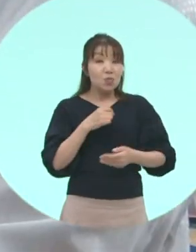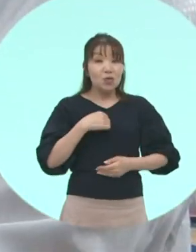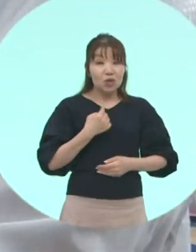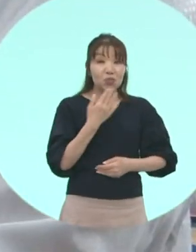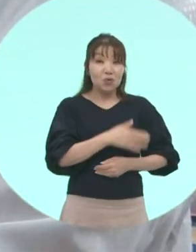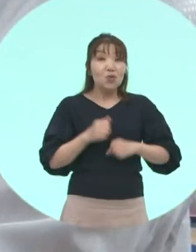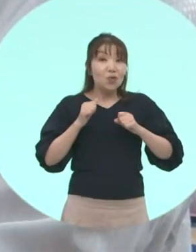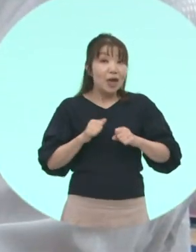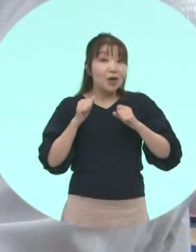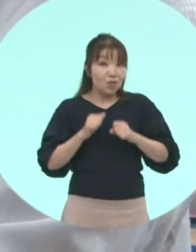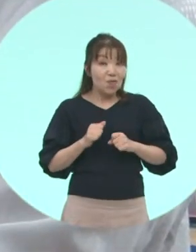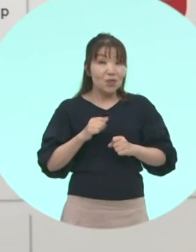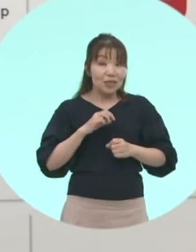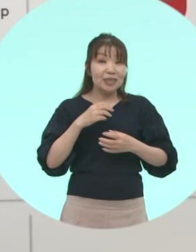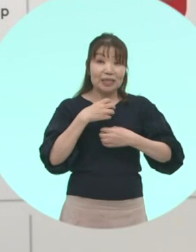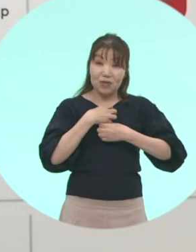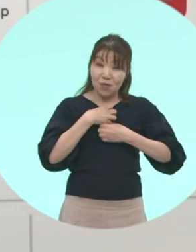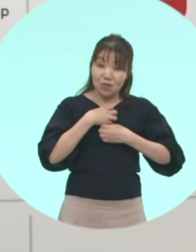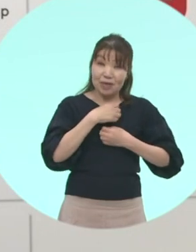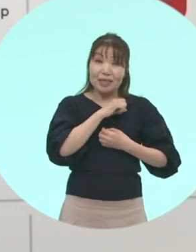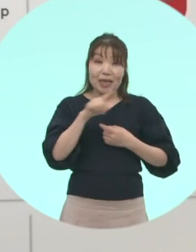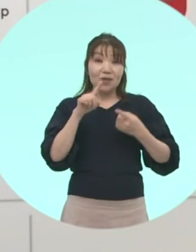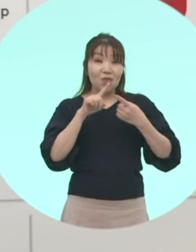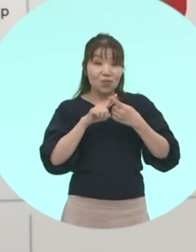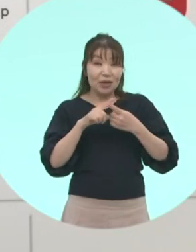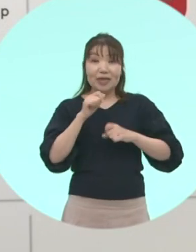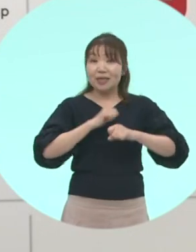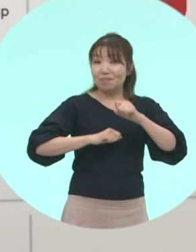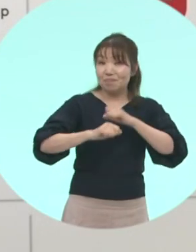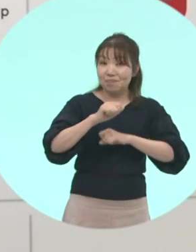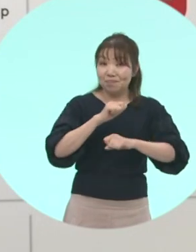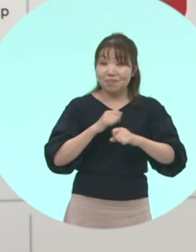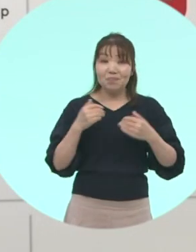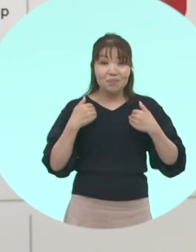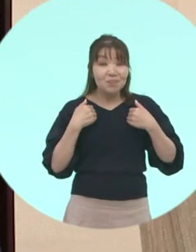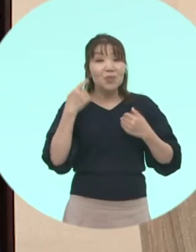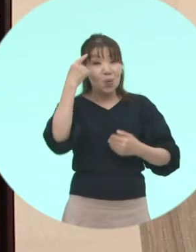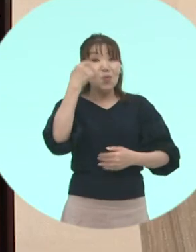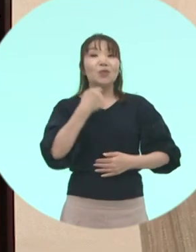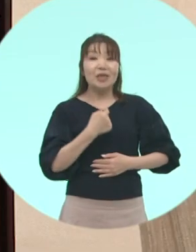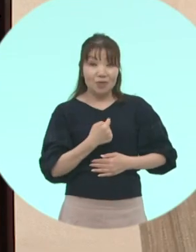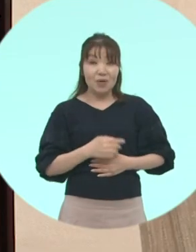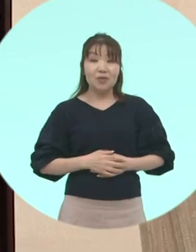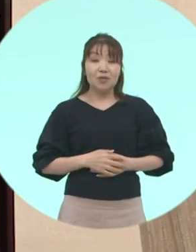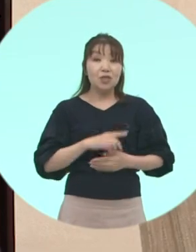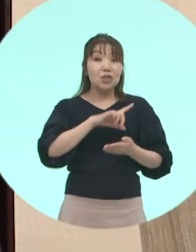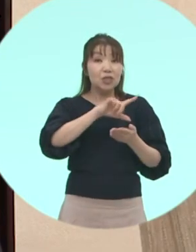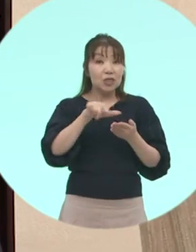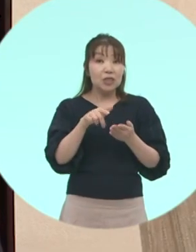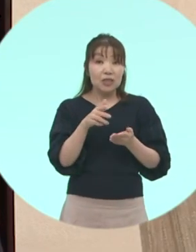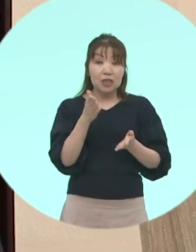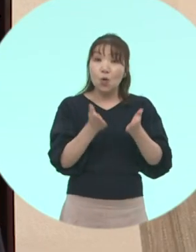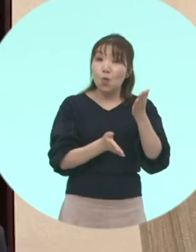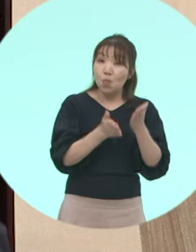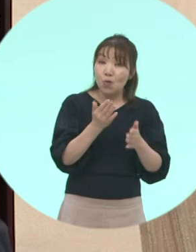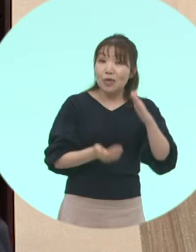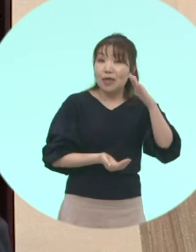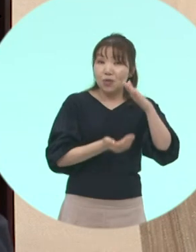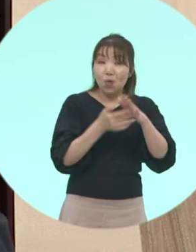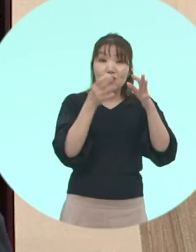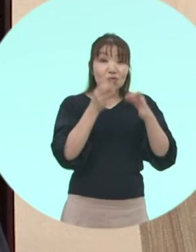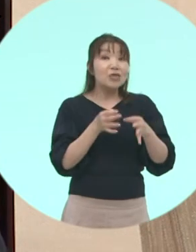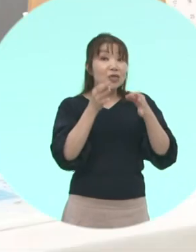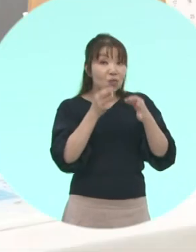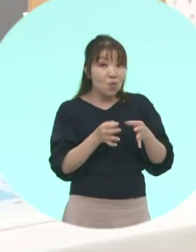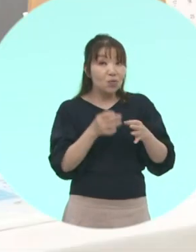健康に留意し積極的に健康増進に励むべきというふうに考えています。 地域思いやりトップバンクというコ